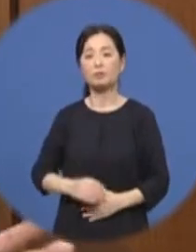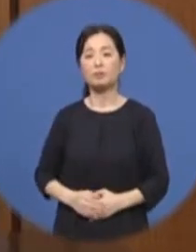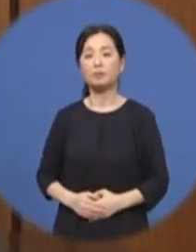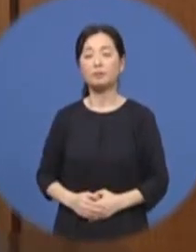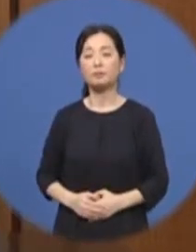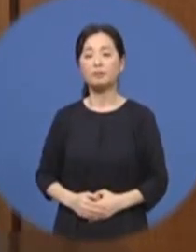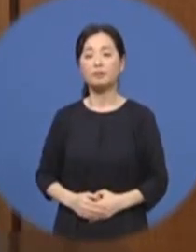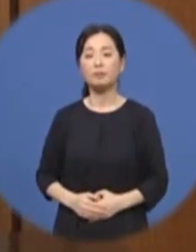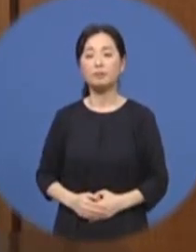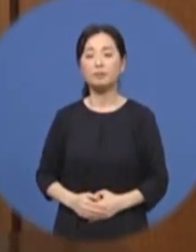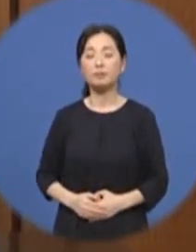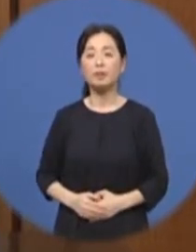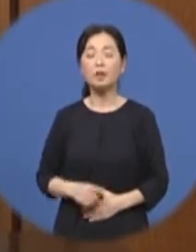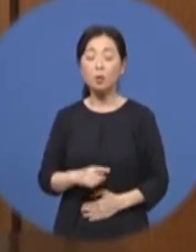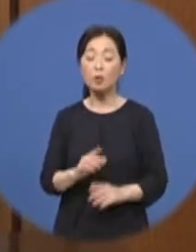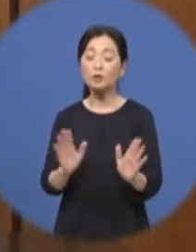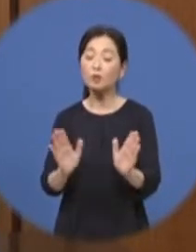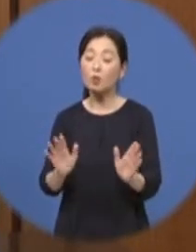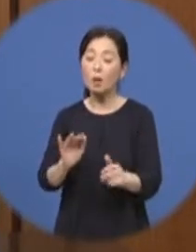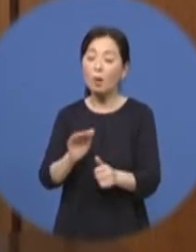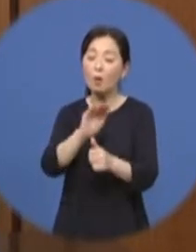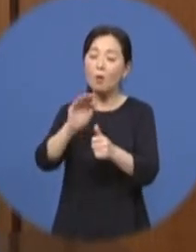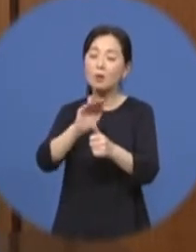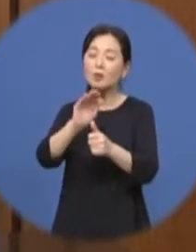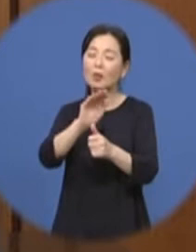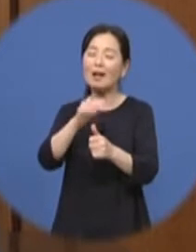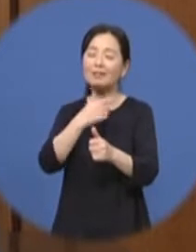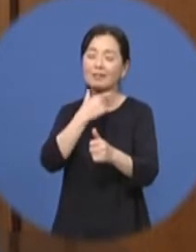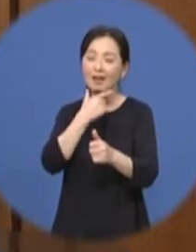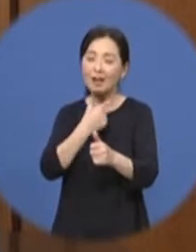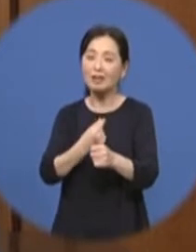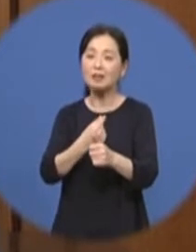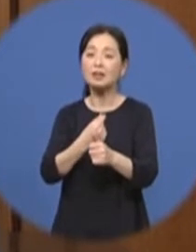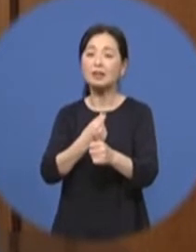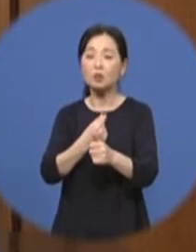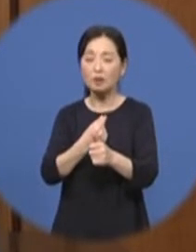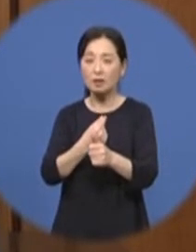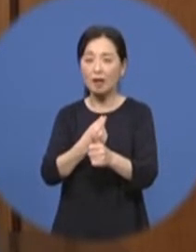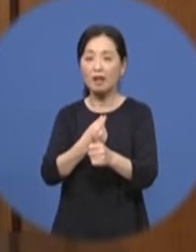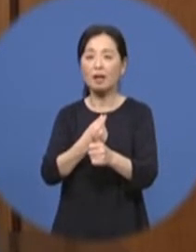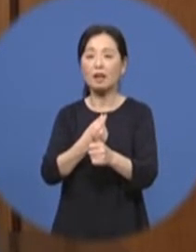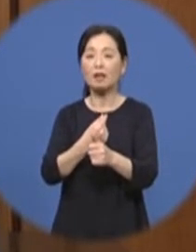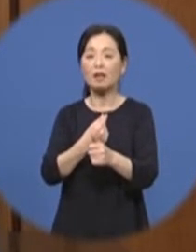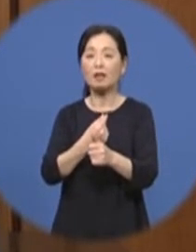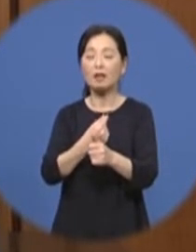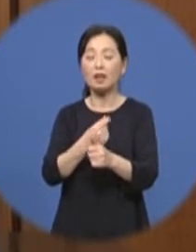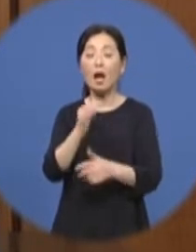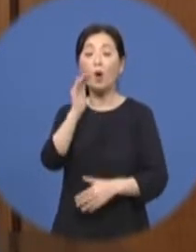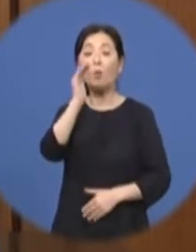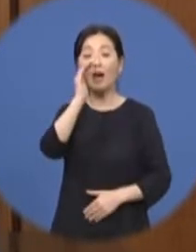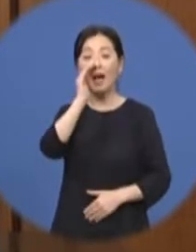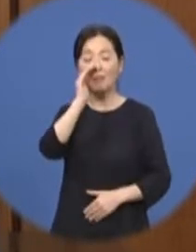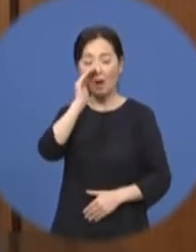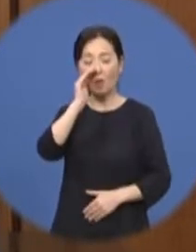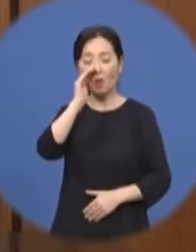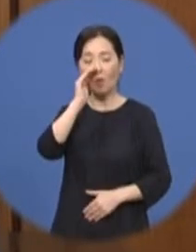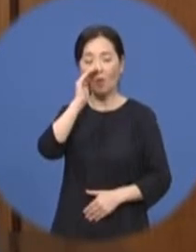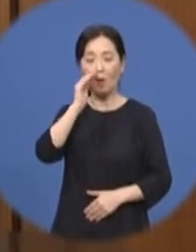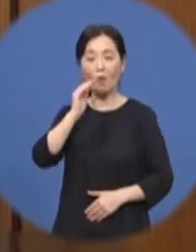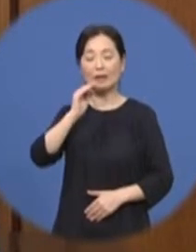たちを育てていきたいし、でなおかつ和歌山を自慢する子